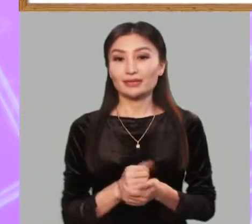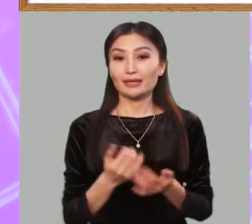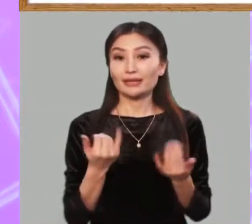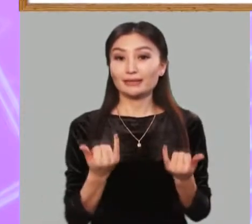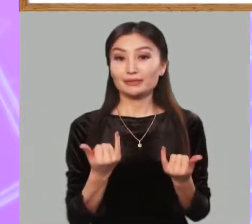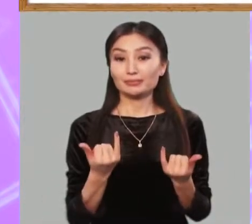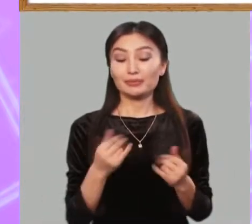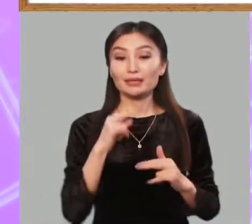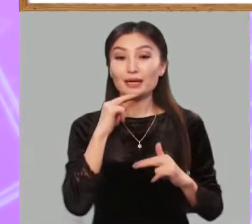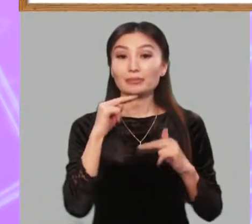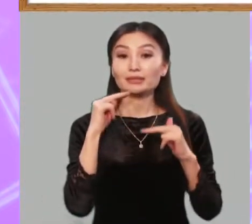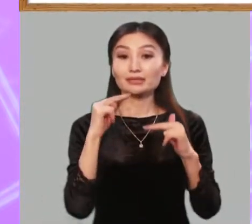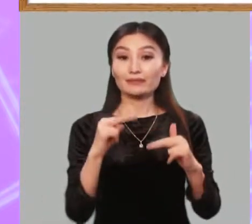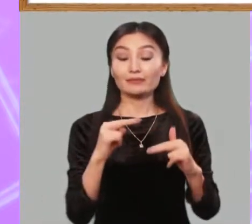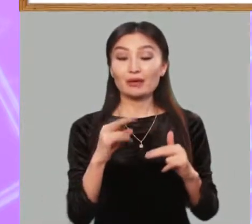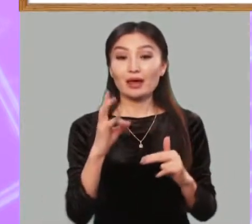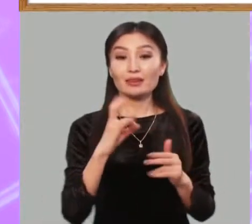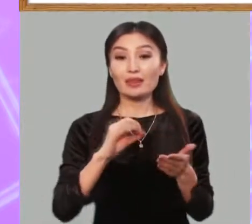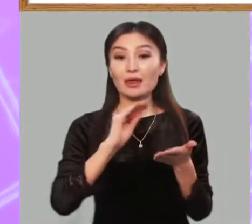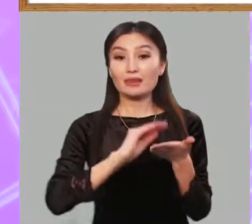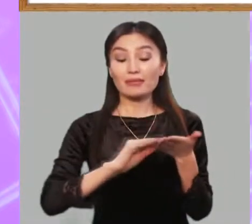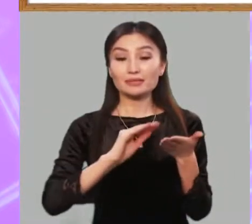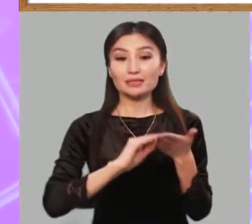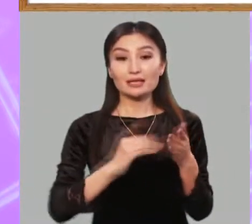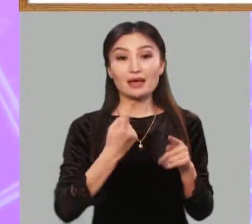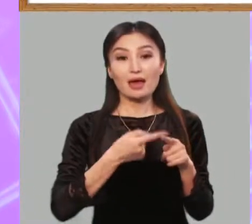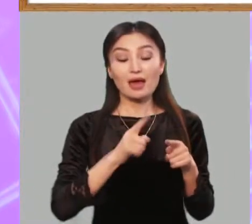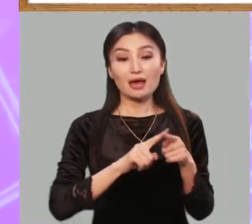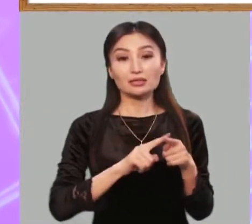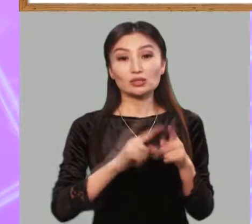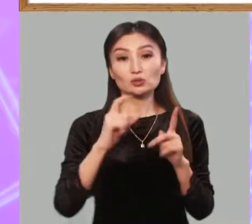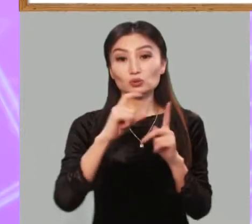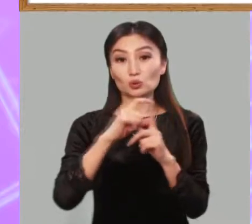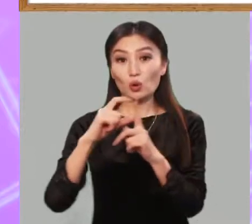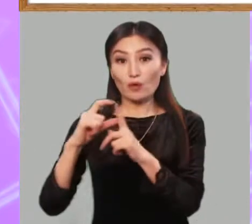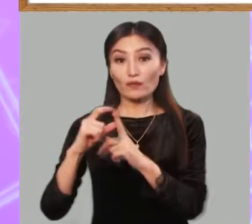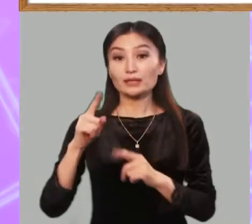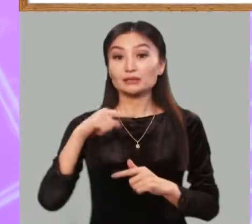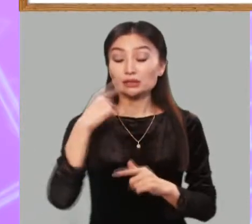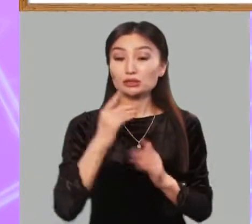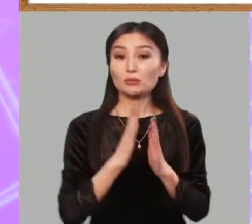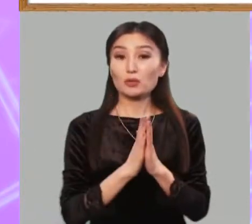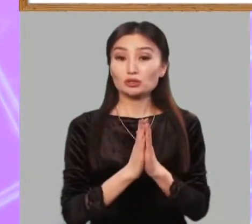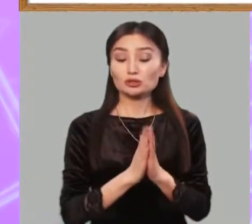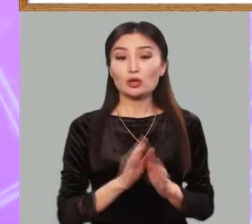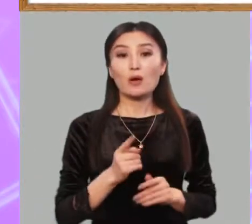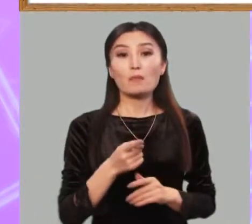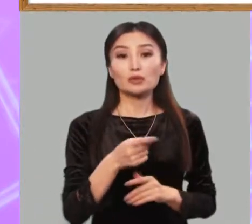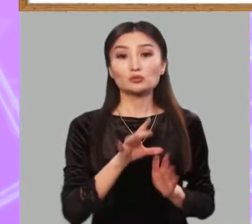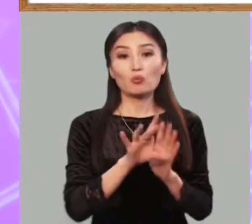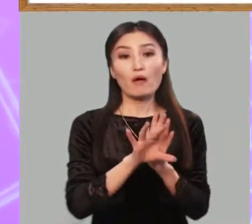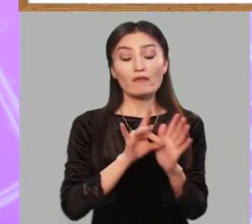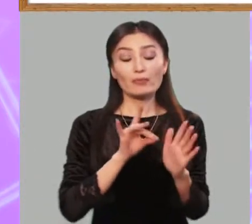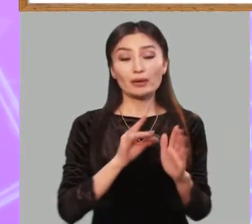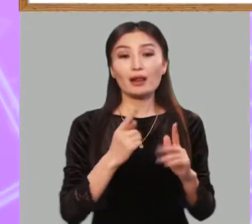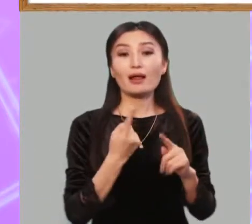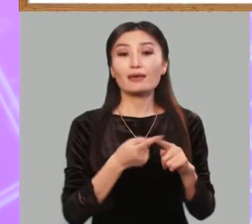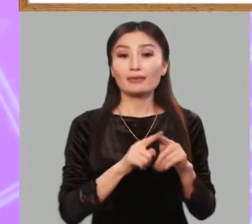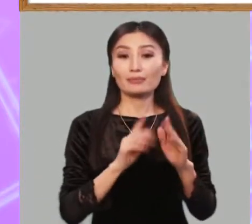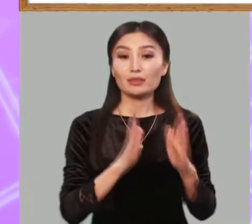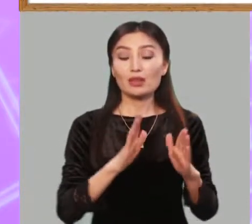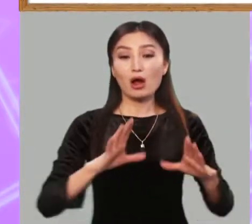ребята, обратите внимание на написание этих слов и скажите, пожалуйста, почему я выбрала